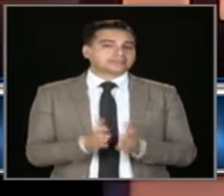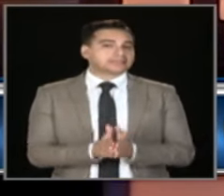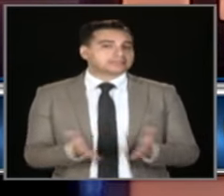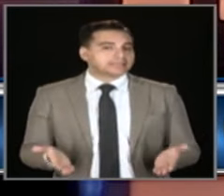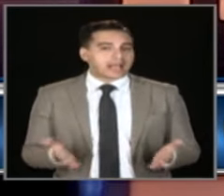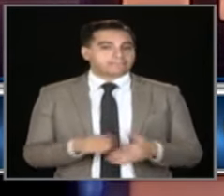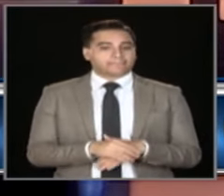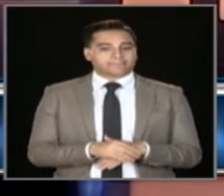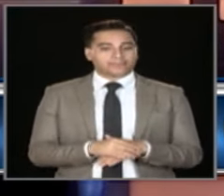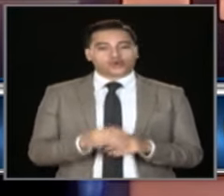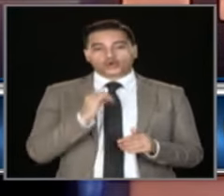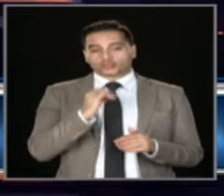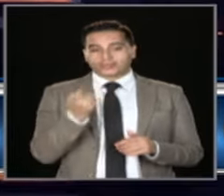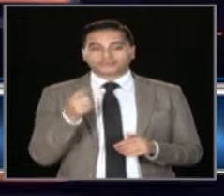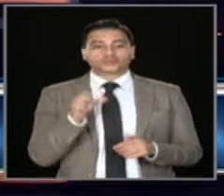كام؟